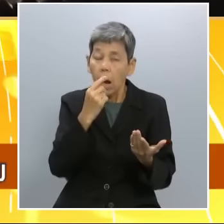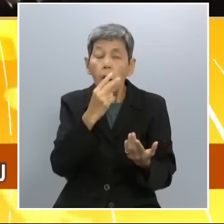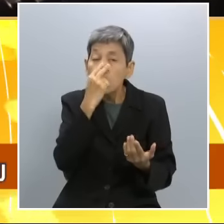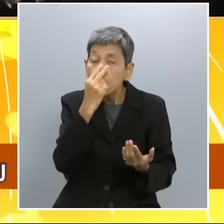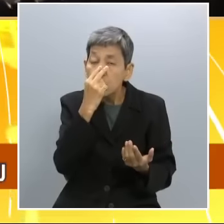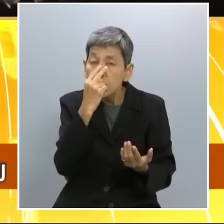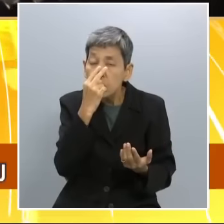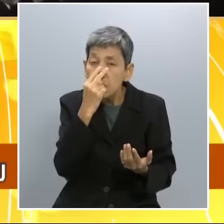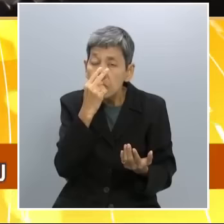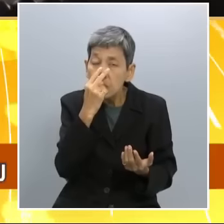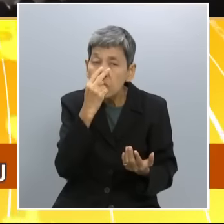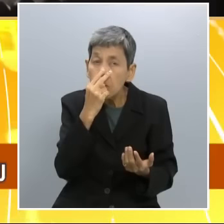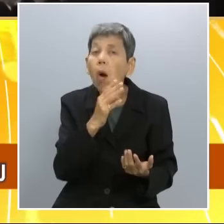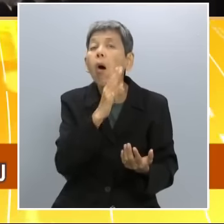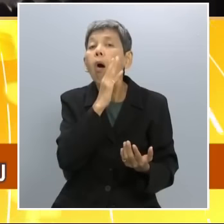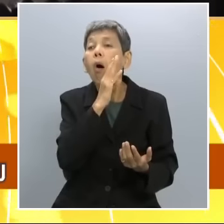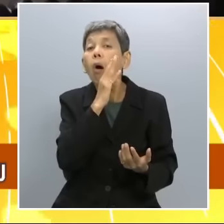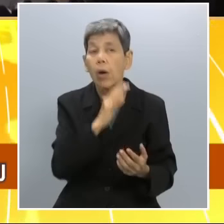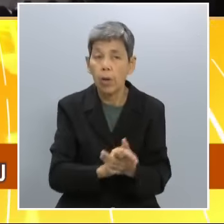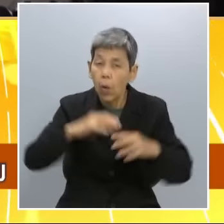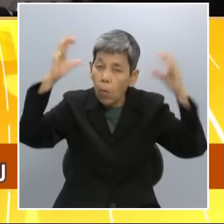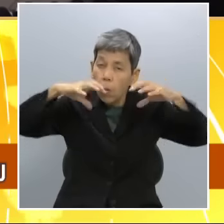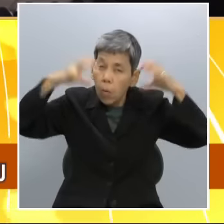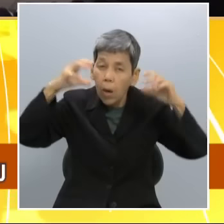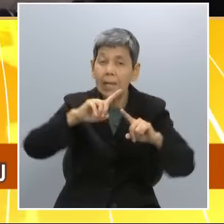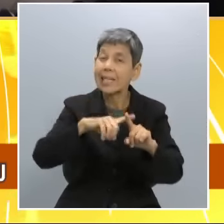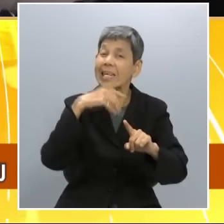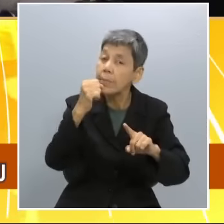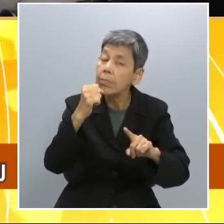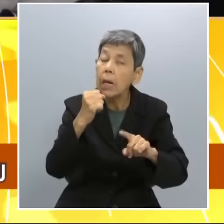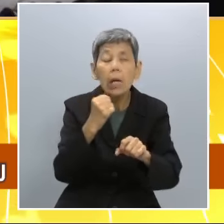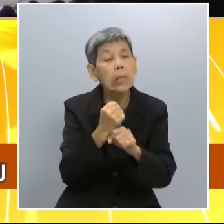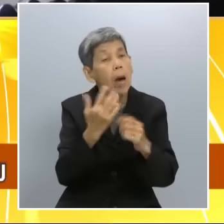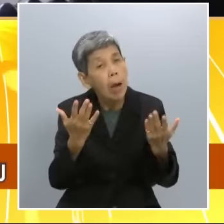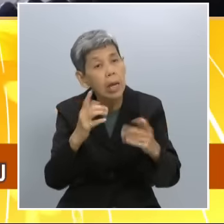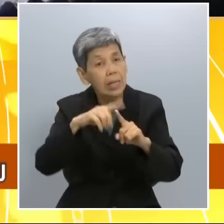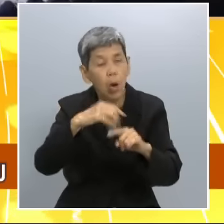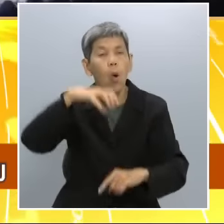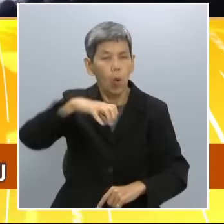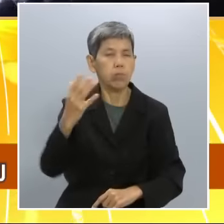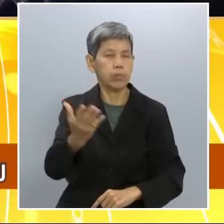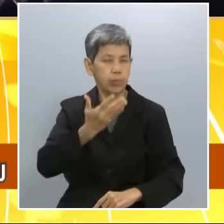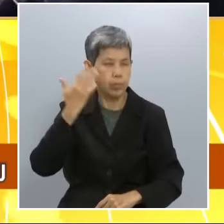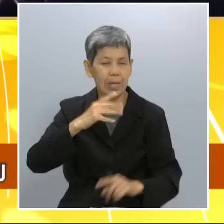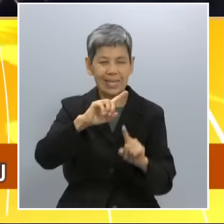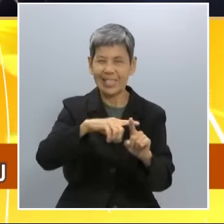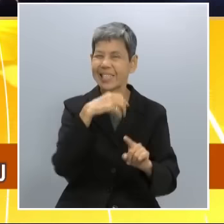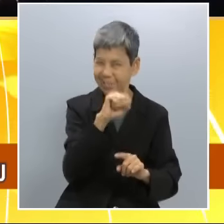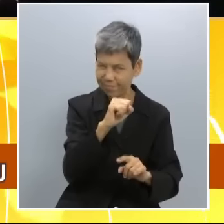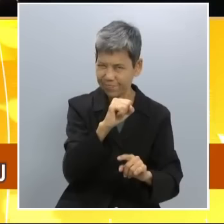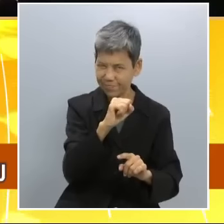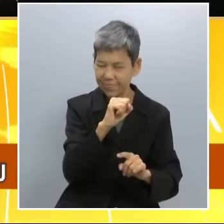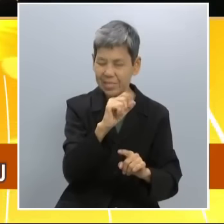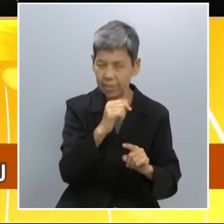อีกแล้วถ้าหลังจากหน้าฝนตุลาคมอค่ะยังไงต่อกมตบอกเดือนตุลาคม